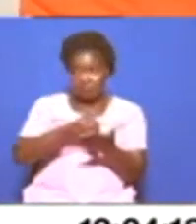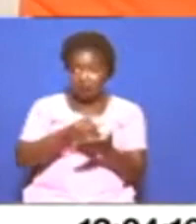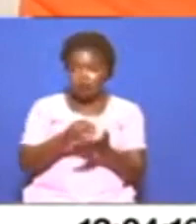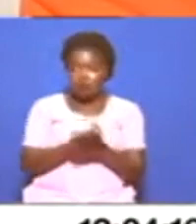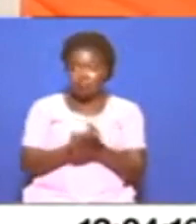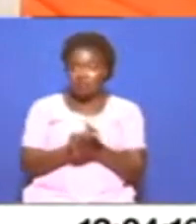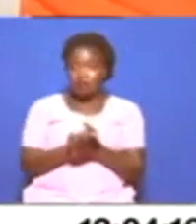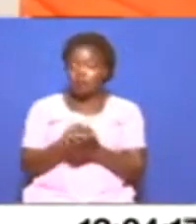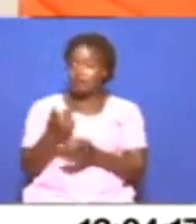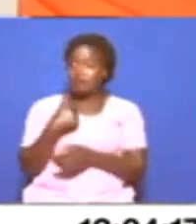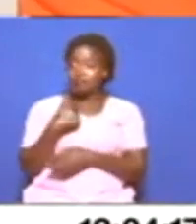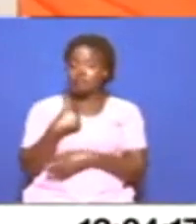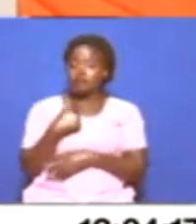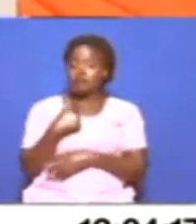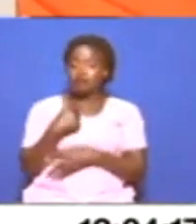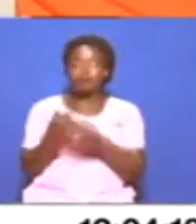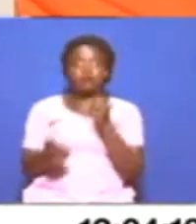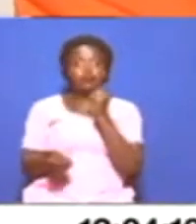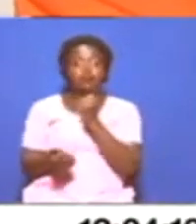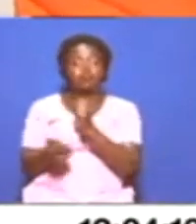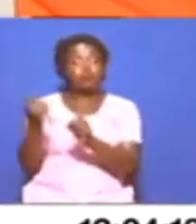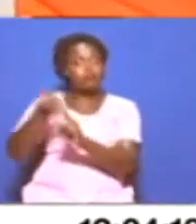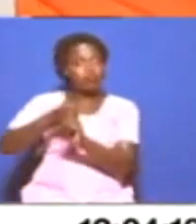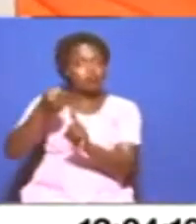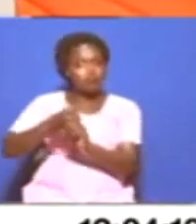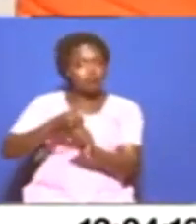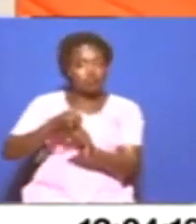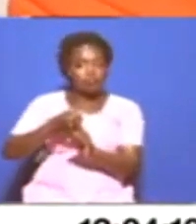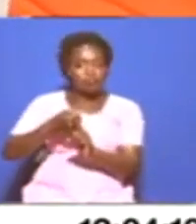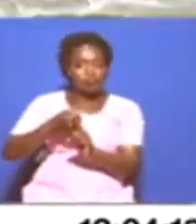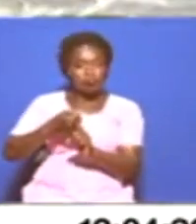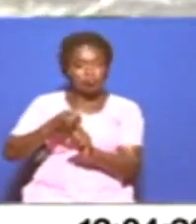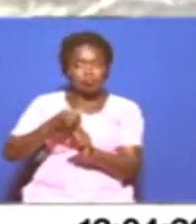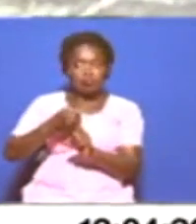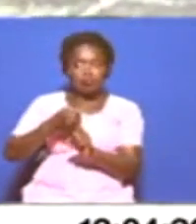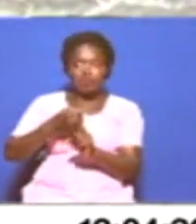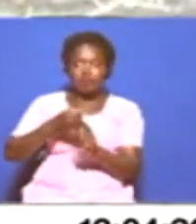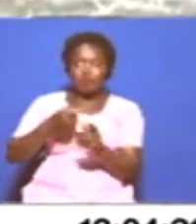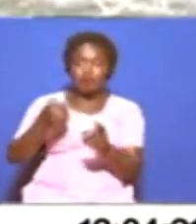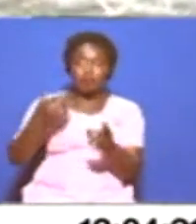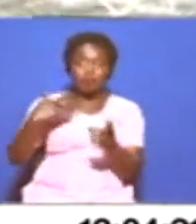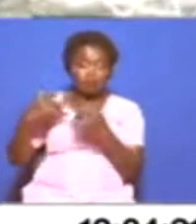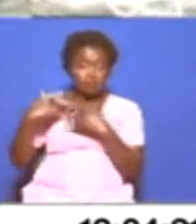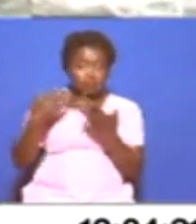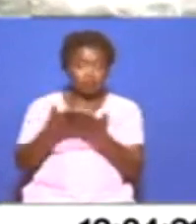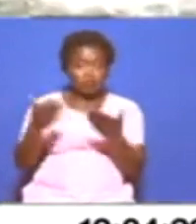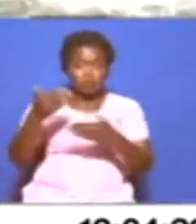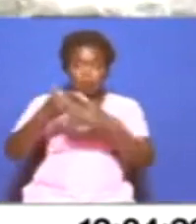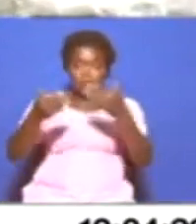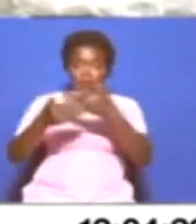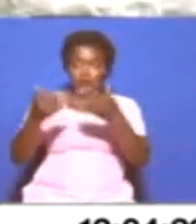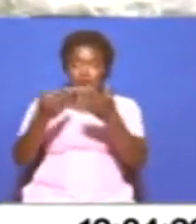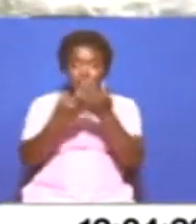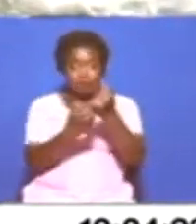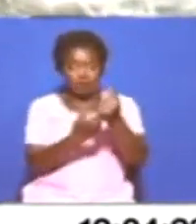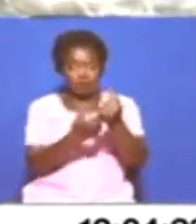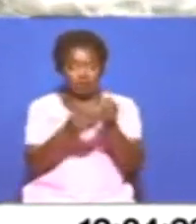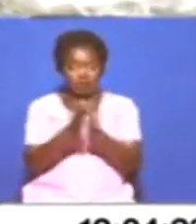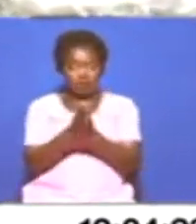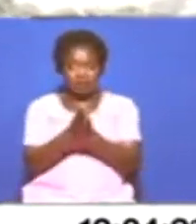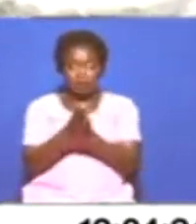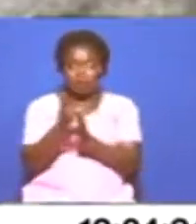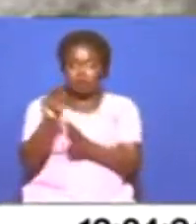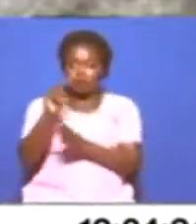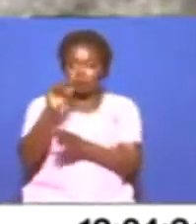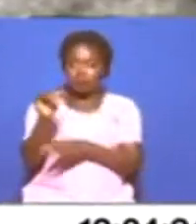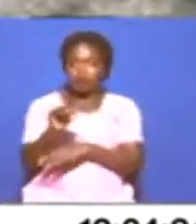mmoja wa ku advocate juu ya hii facility. Alisema ushirikiano wake na vyuo vya mafunzo vya Njoro,